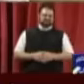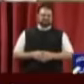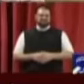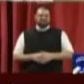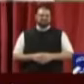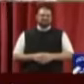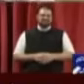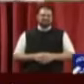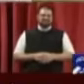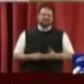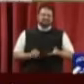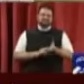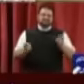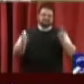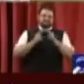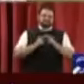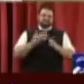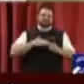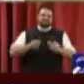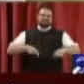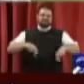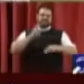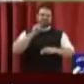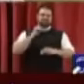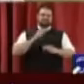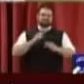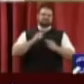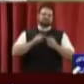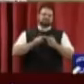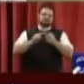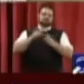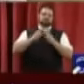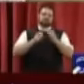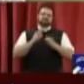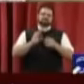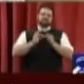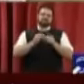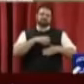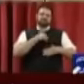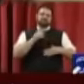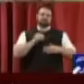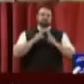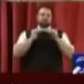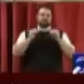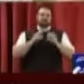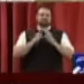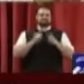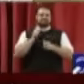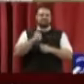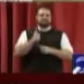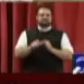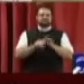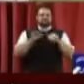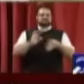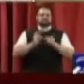Da. Am revenit stimații telespectatorii. Vorbim în continuare despre proverbe românești, despre adevărul din aceste